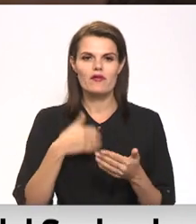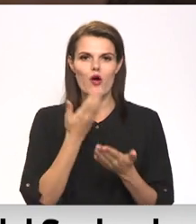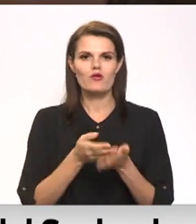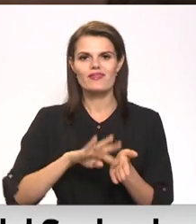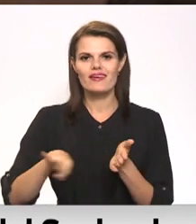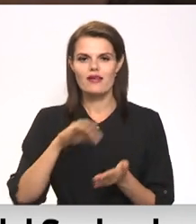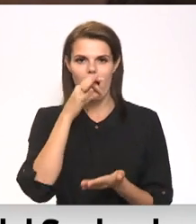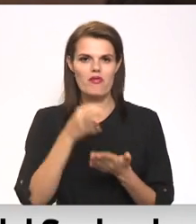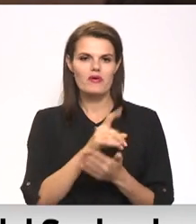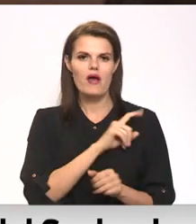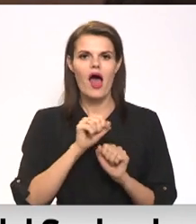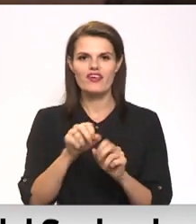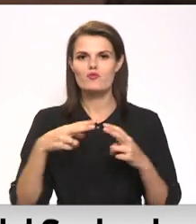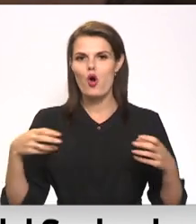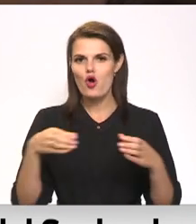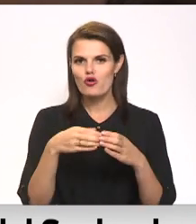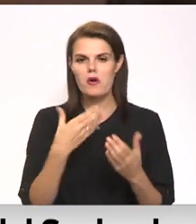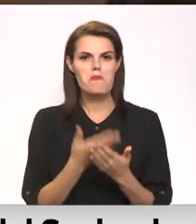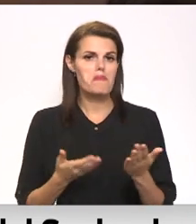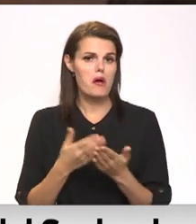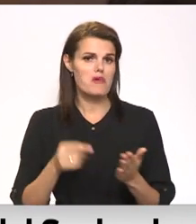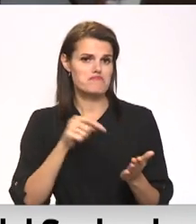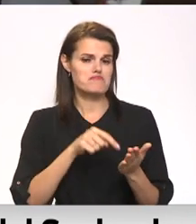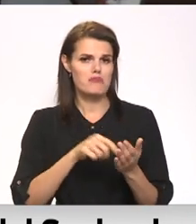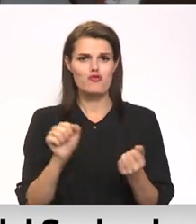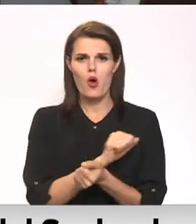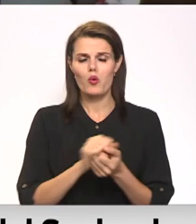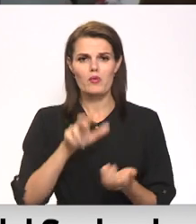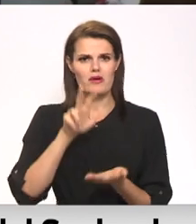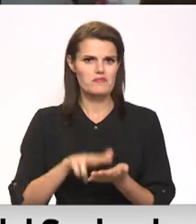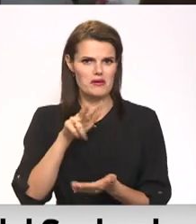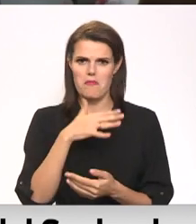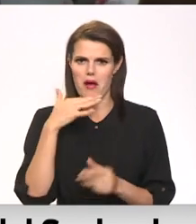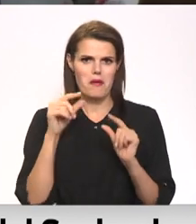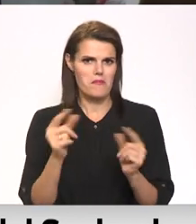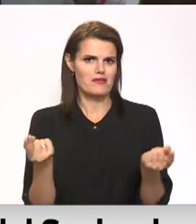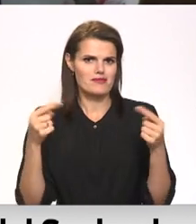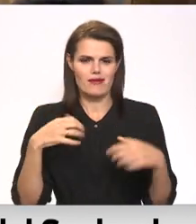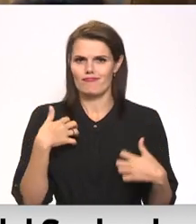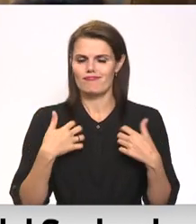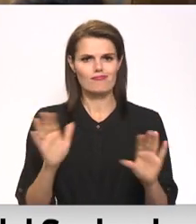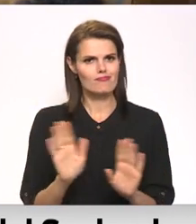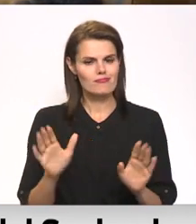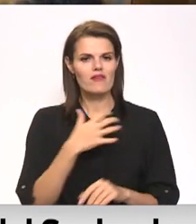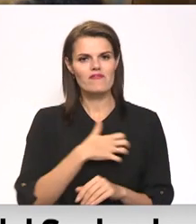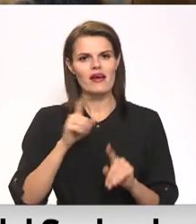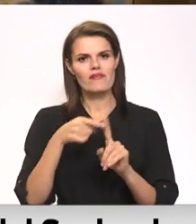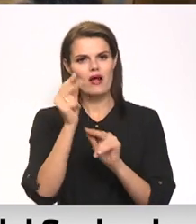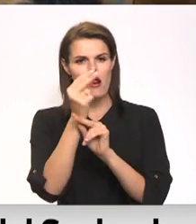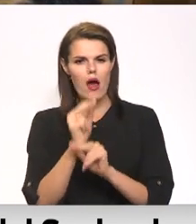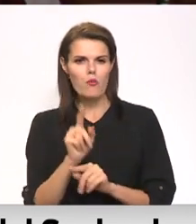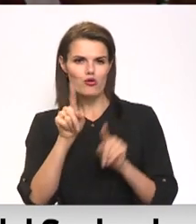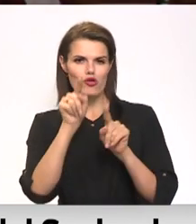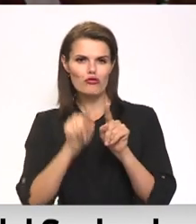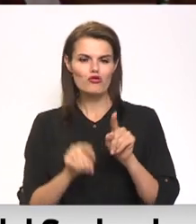atbildīgā aizsardzības komisija, pamatojot, ka dokumenta pieņemšanā ir atlicis pārāk maz laiks un nepieciešams vēl precizēt atsevišķas